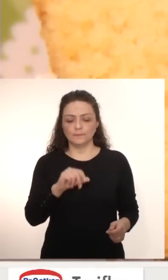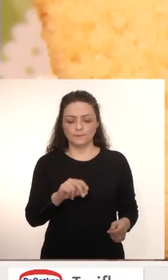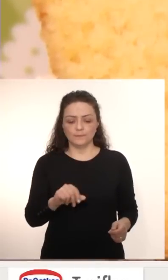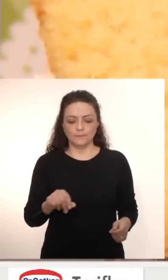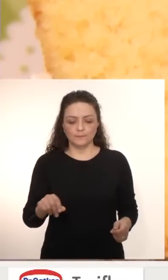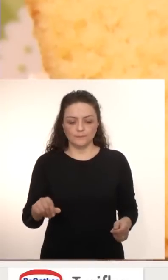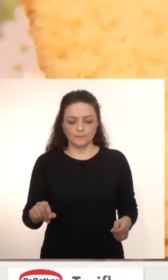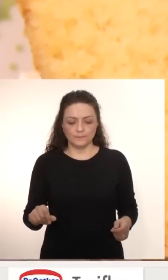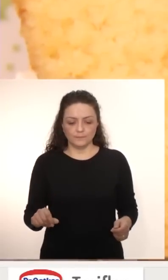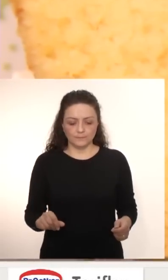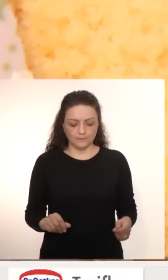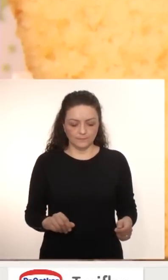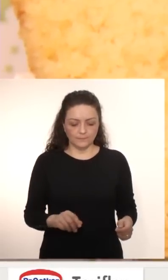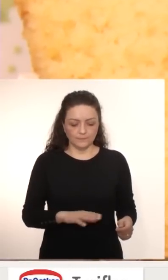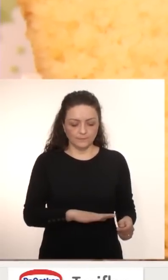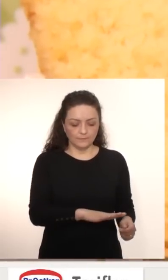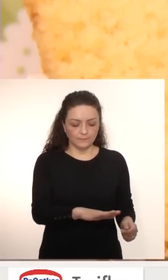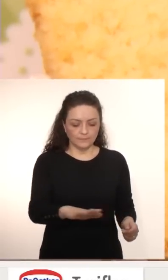Şekerli sütle ıslatın.